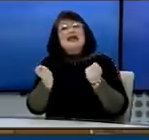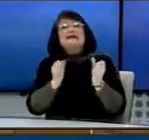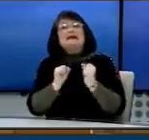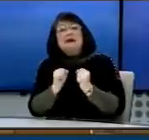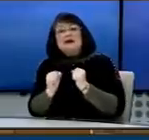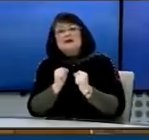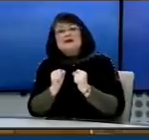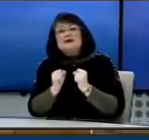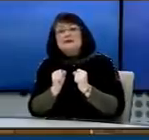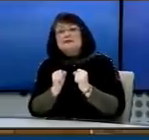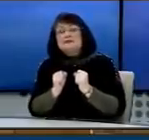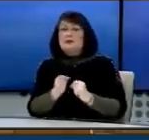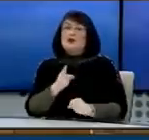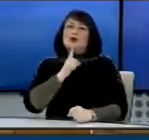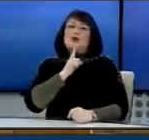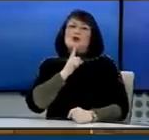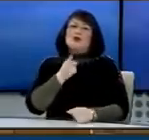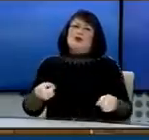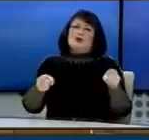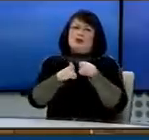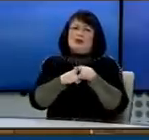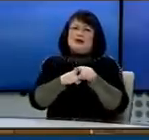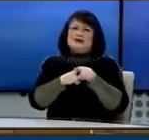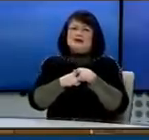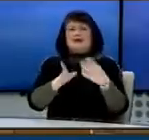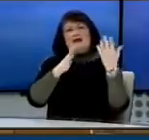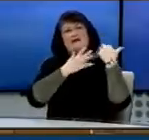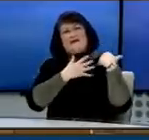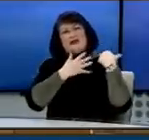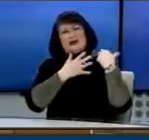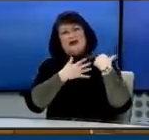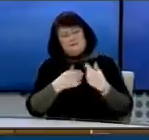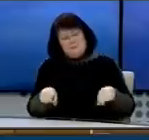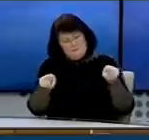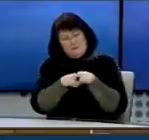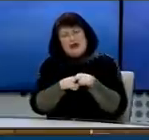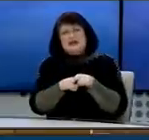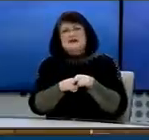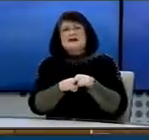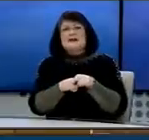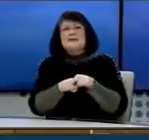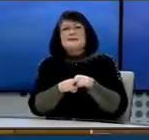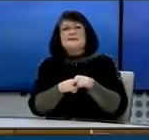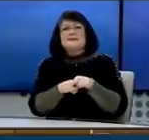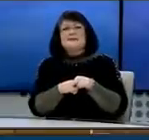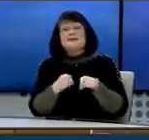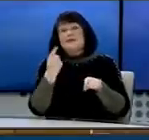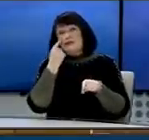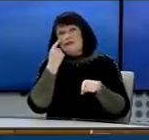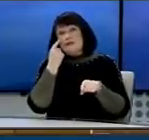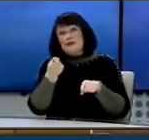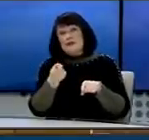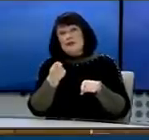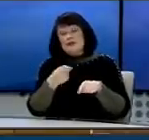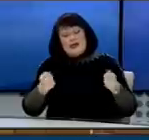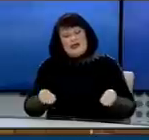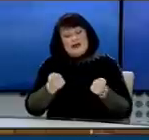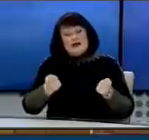κρίσης με όλους τους συναρμόδιους στον ίδιο χώρο, οι οποίοι θα ακολουθούν και θα